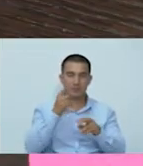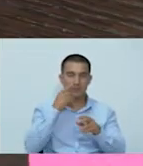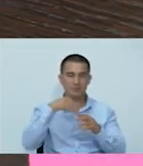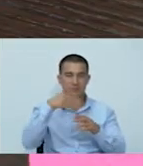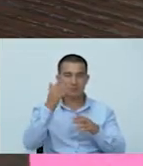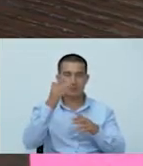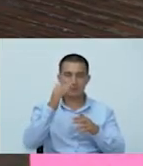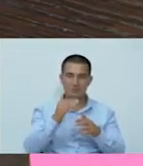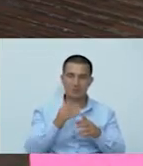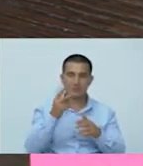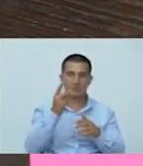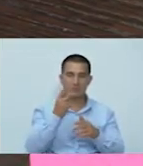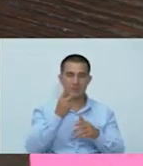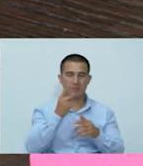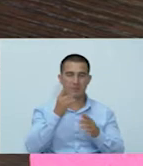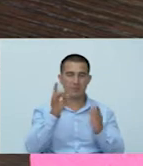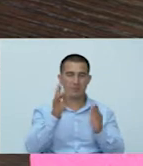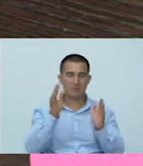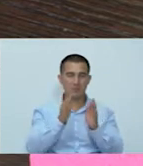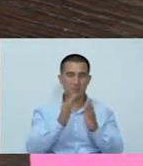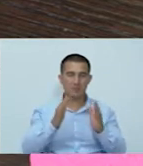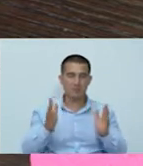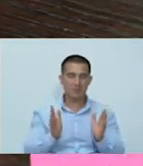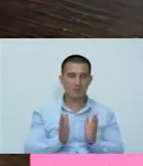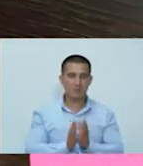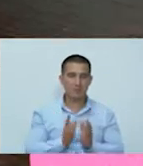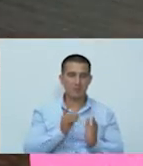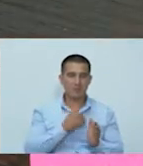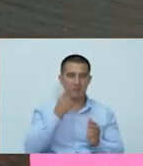İkinci qatori üçte elementdan.